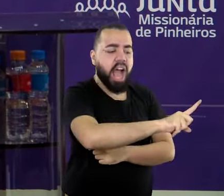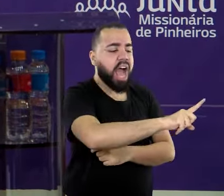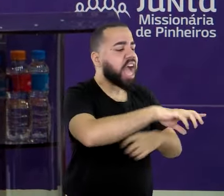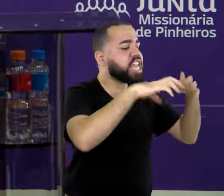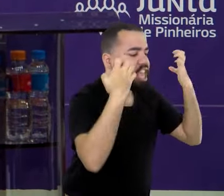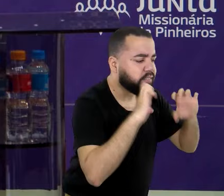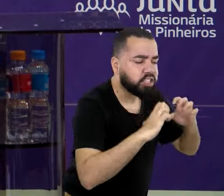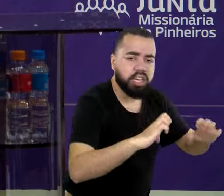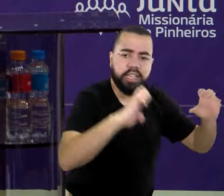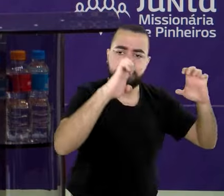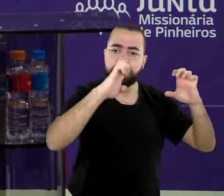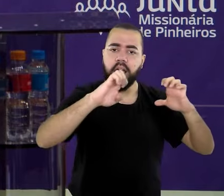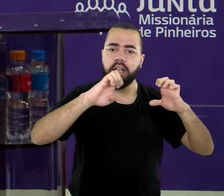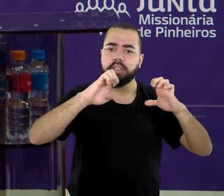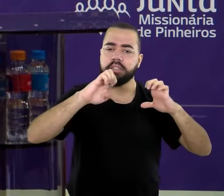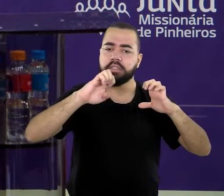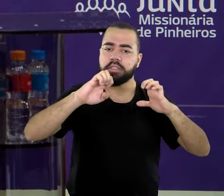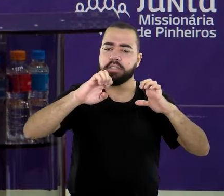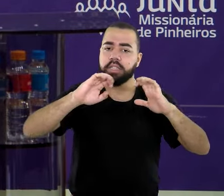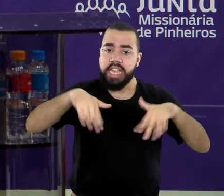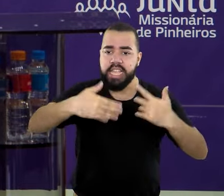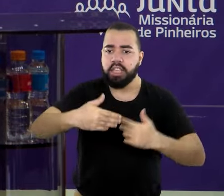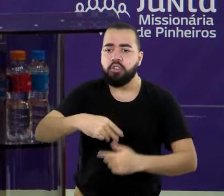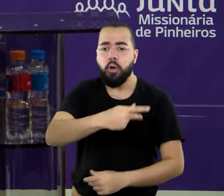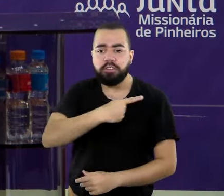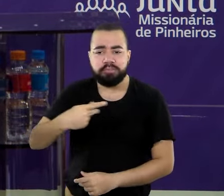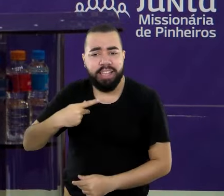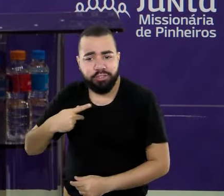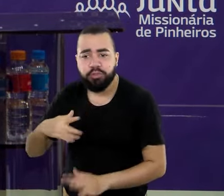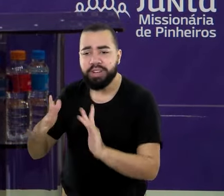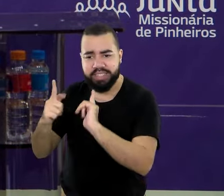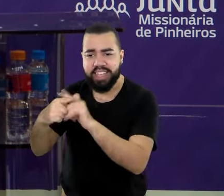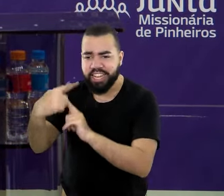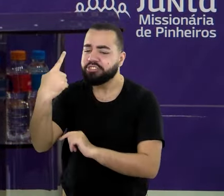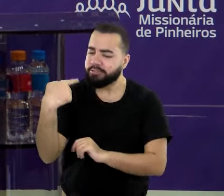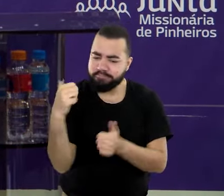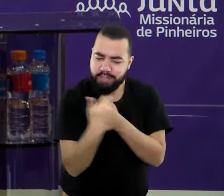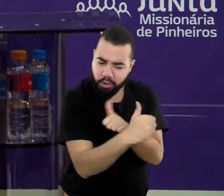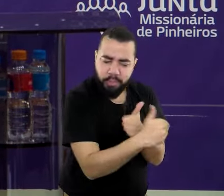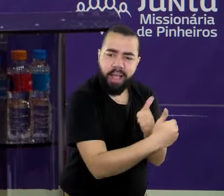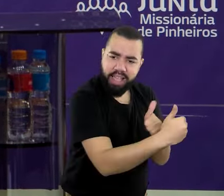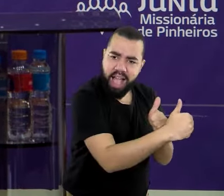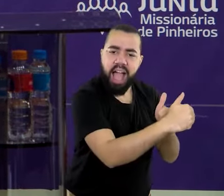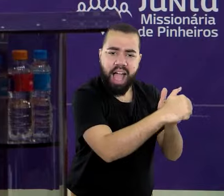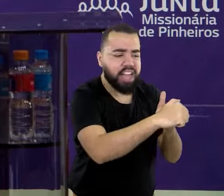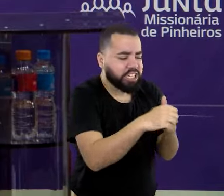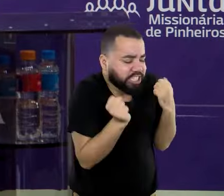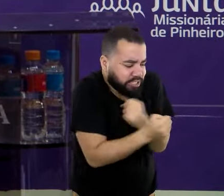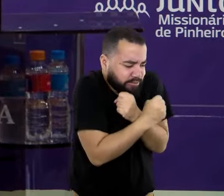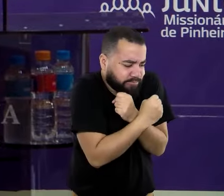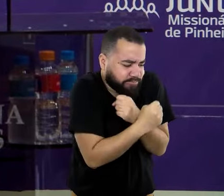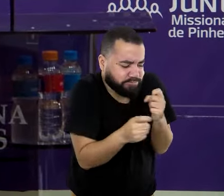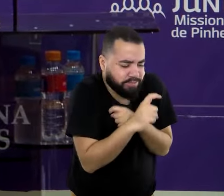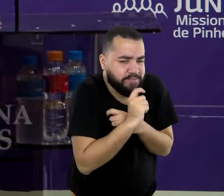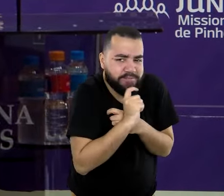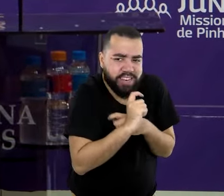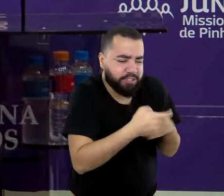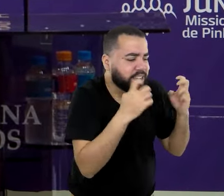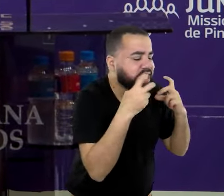함께 같이 전도를 갔습니다. E nos ministros, né, nossa igreja também foram todo mundo junto. 여자 전사님이 어떤